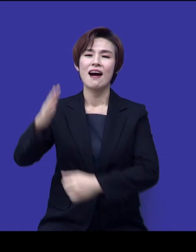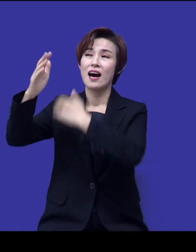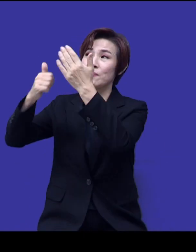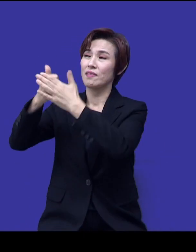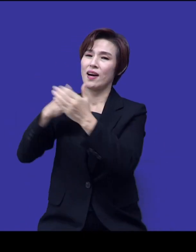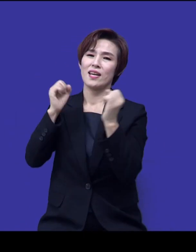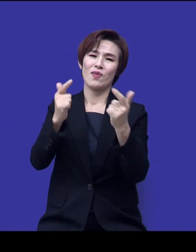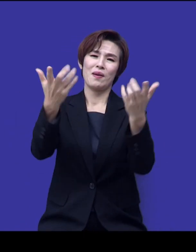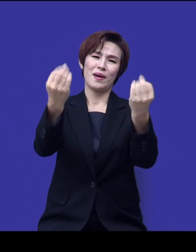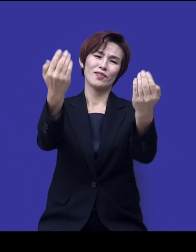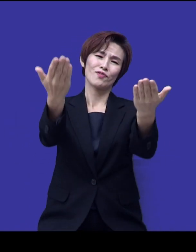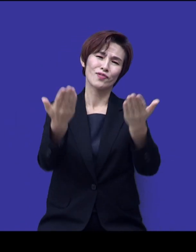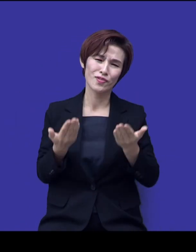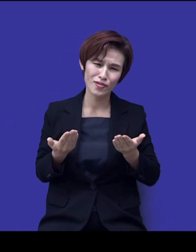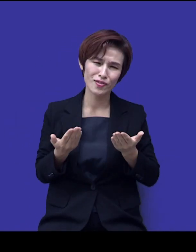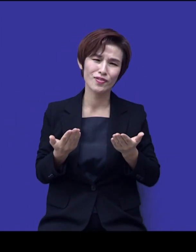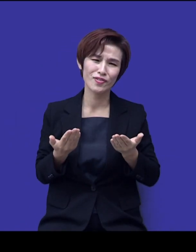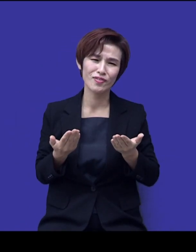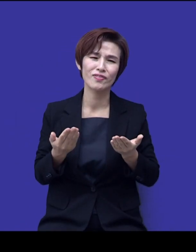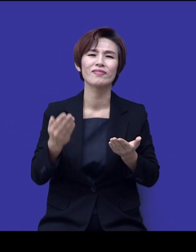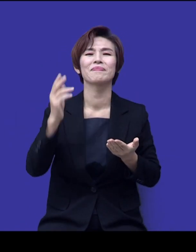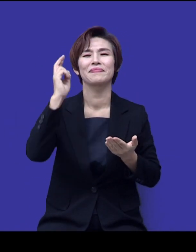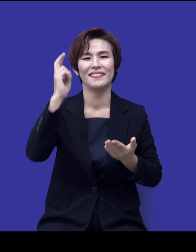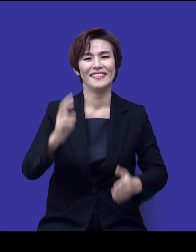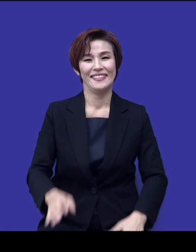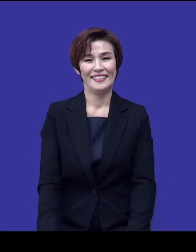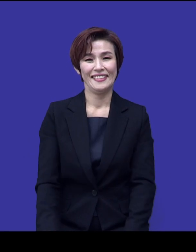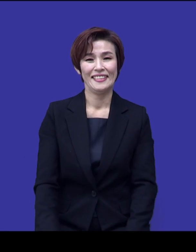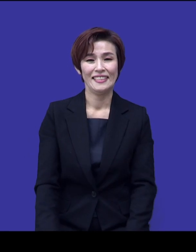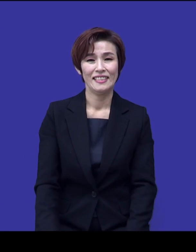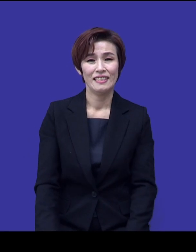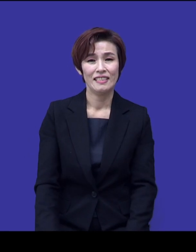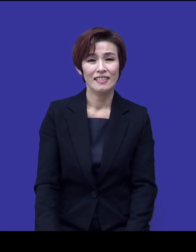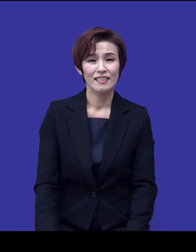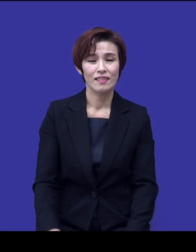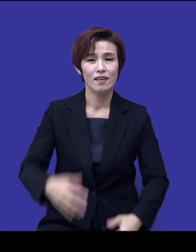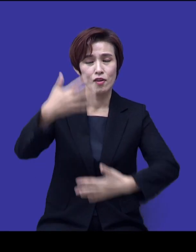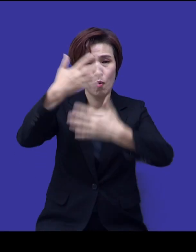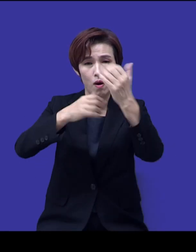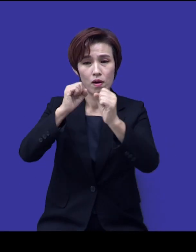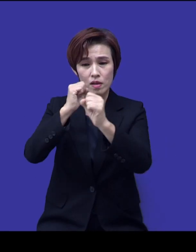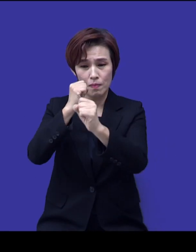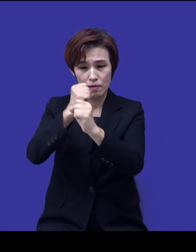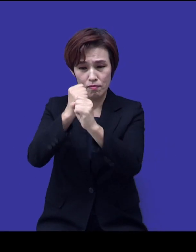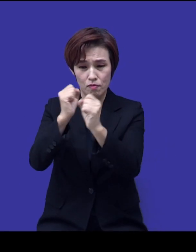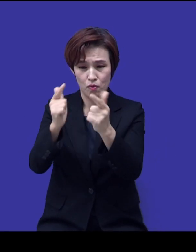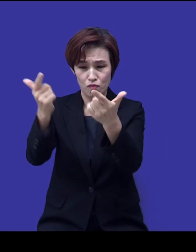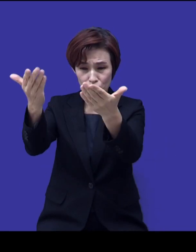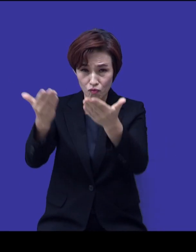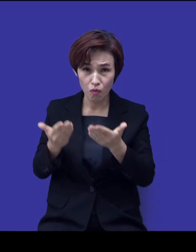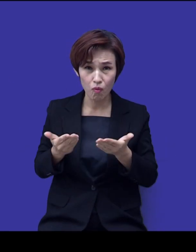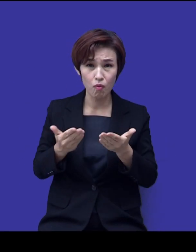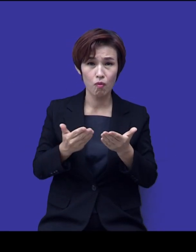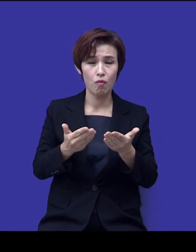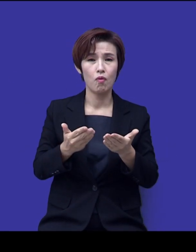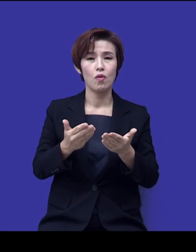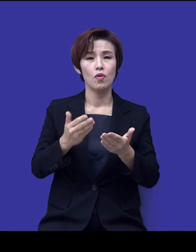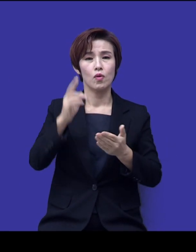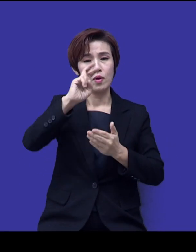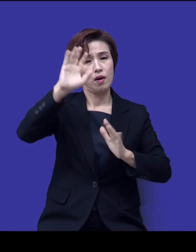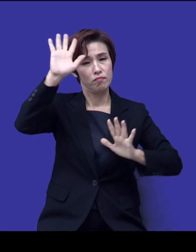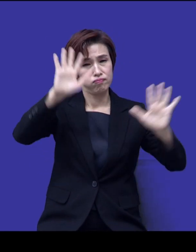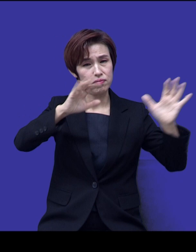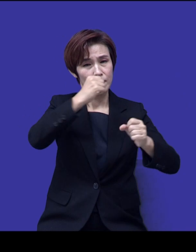주셨다. 나도 이루어진 건 없지만 그러니까 지금 보니까 뭐 정말 영화를 기회도 주셨죠. 실패했지만 뮤지컬을